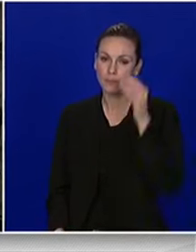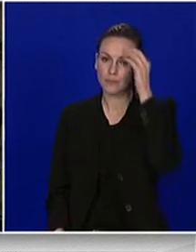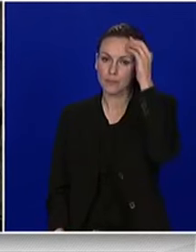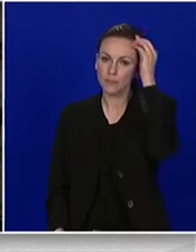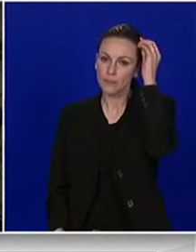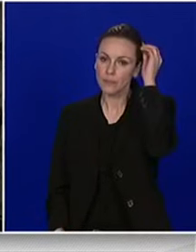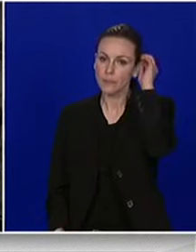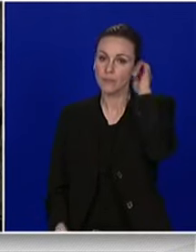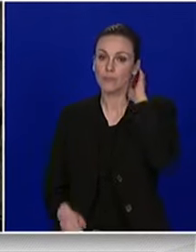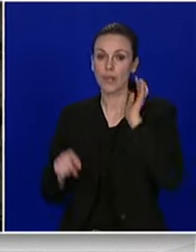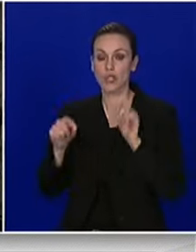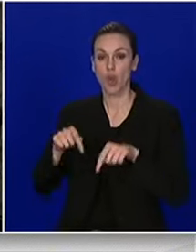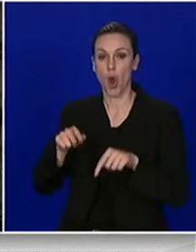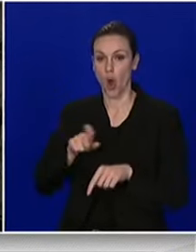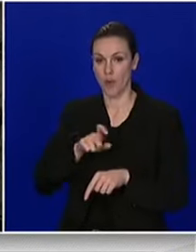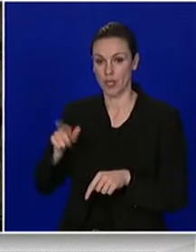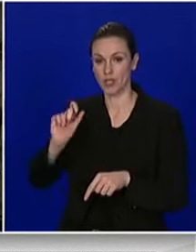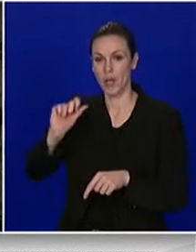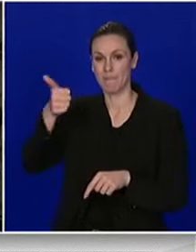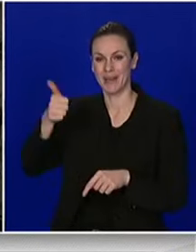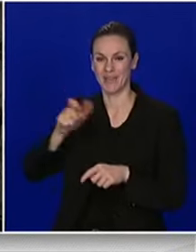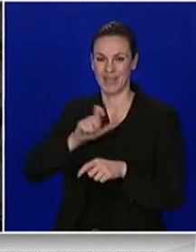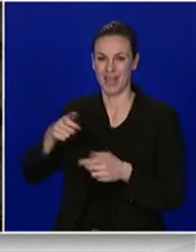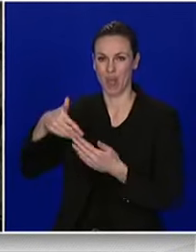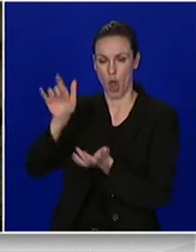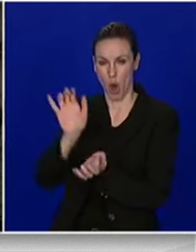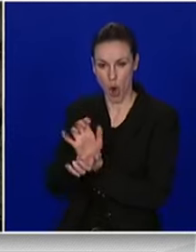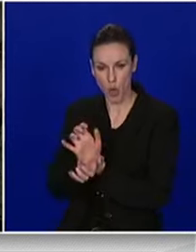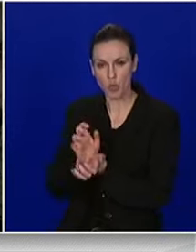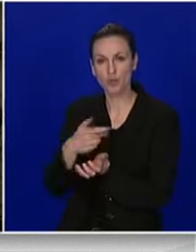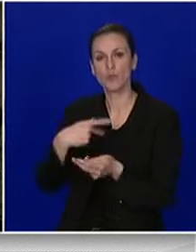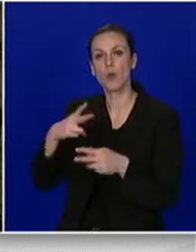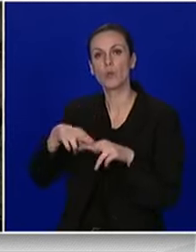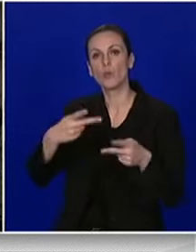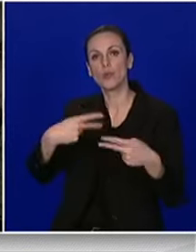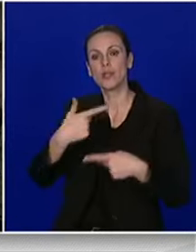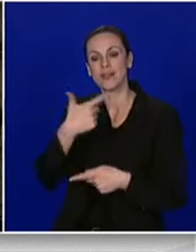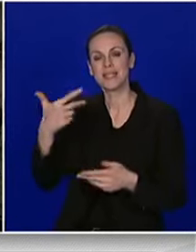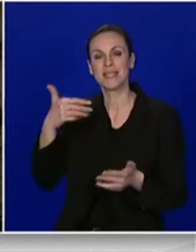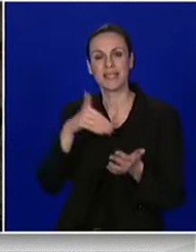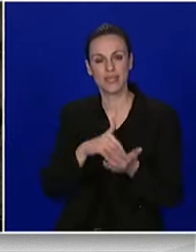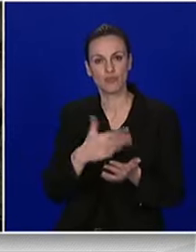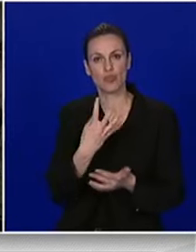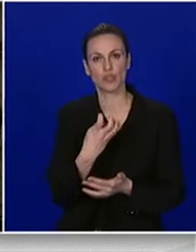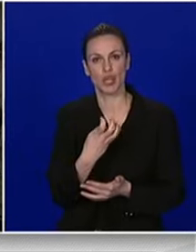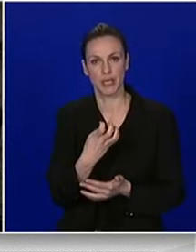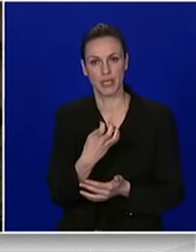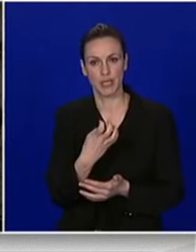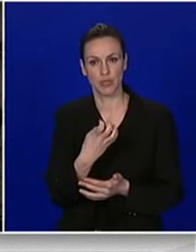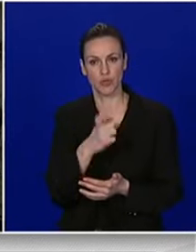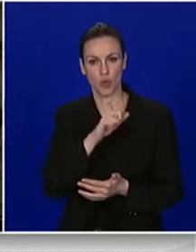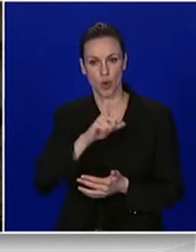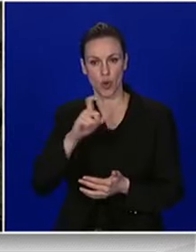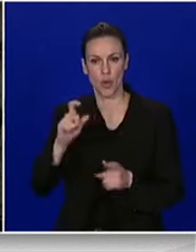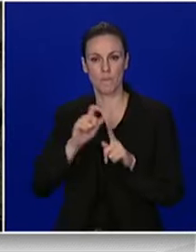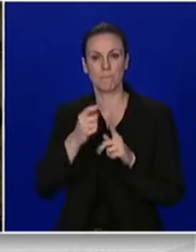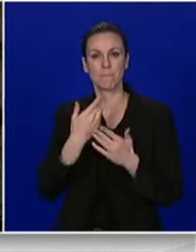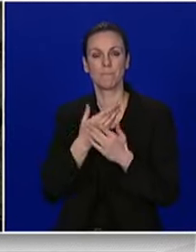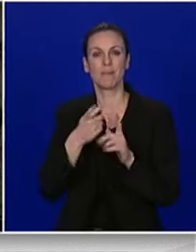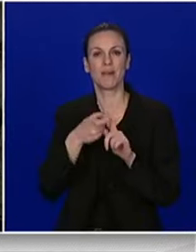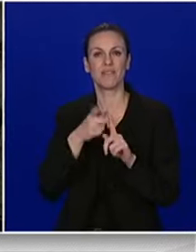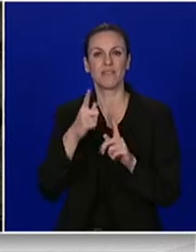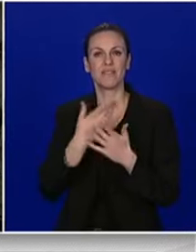Dakle, ovaj tjedan, to je prvi tjedan ožujka, nama stiže 23.400 doza Pfizera, dakle to je